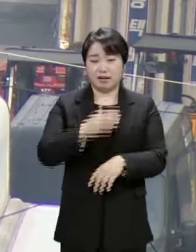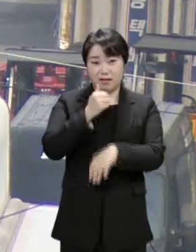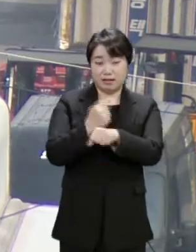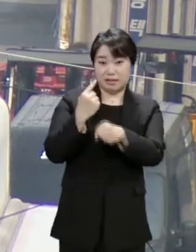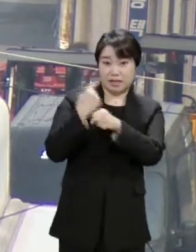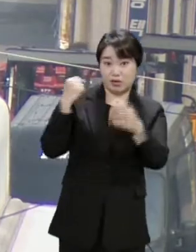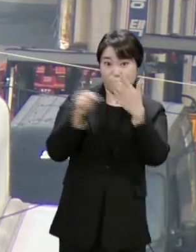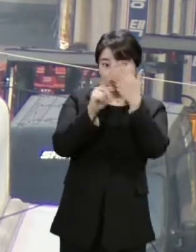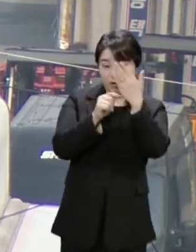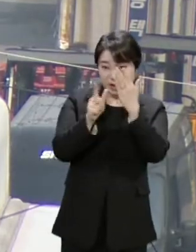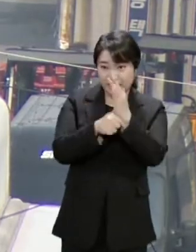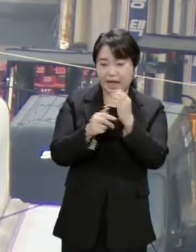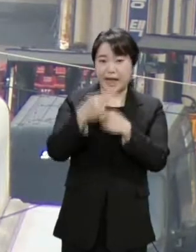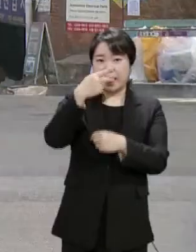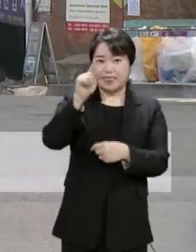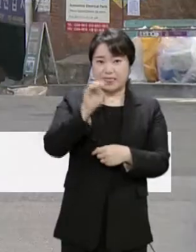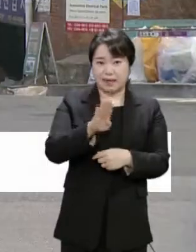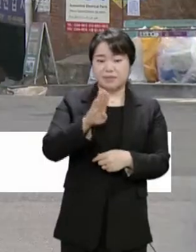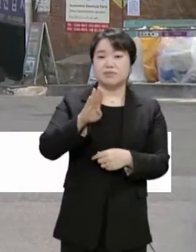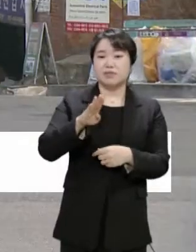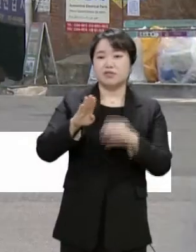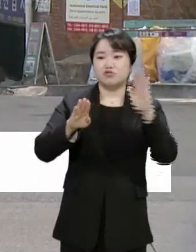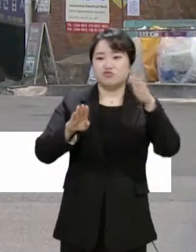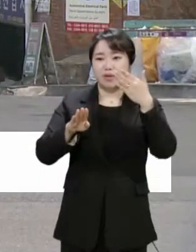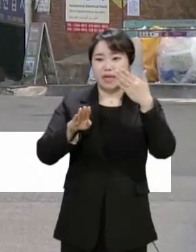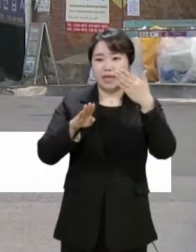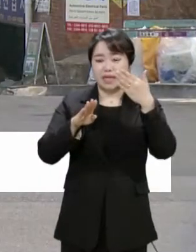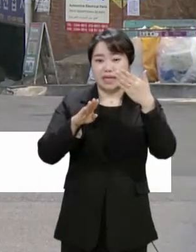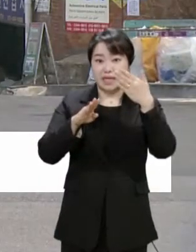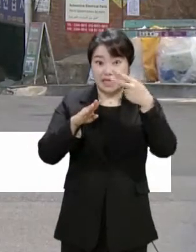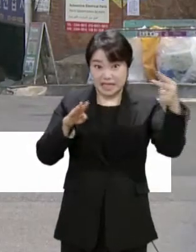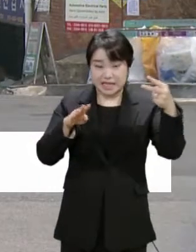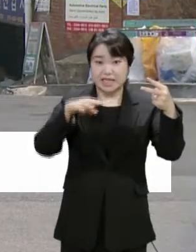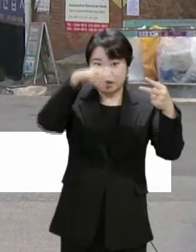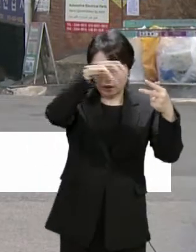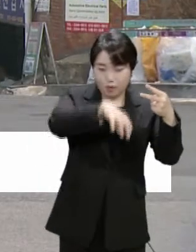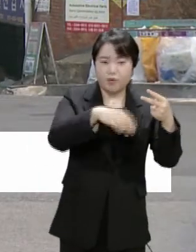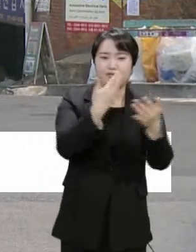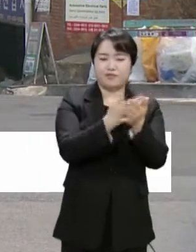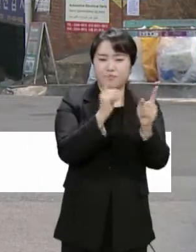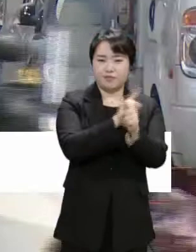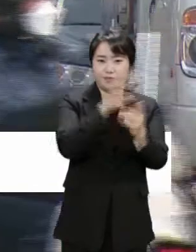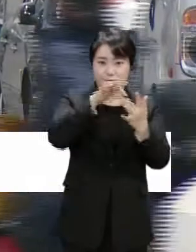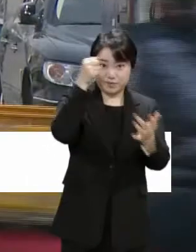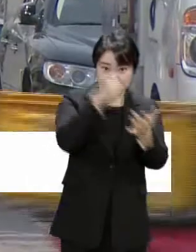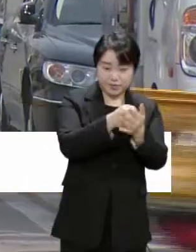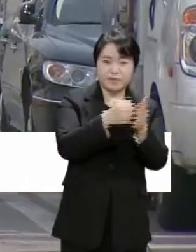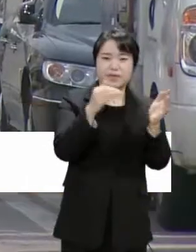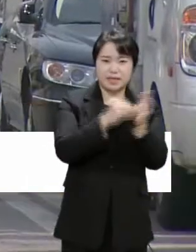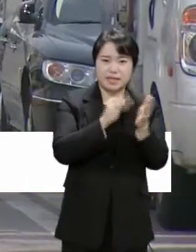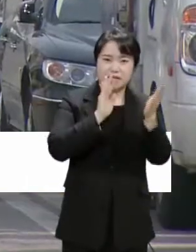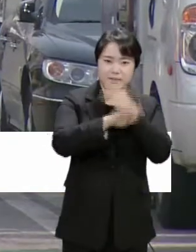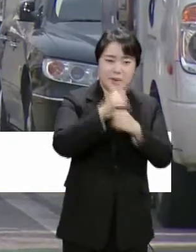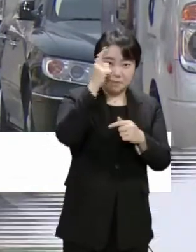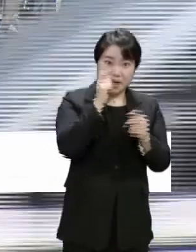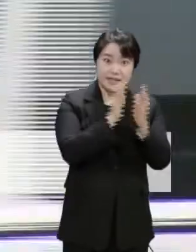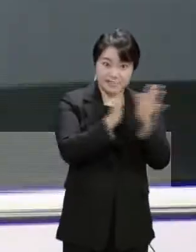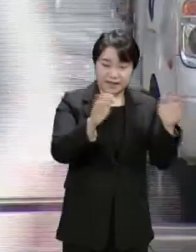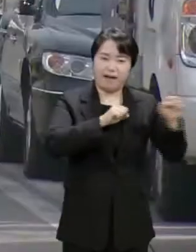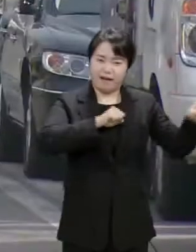지난해 9월 답심리동 952번지 일대가 정비구역으로 지정돼 재개발 사업에 물꼬를 트기